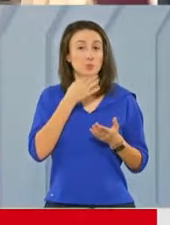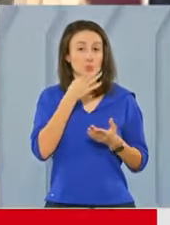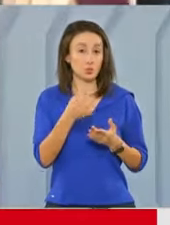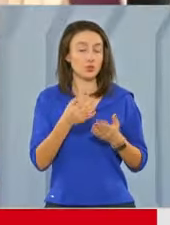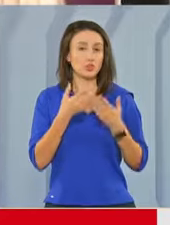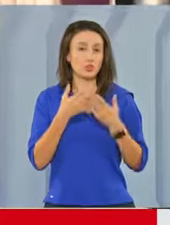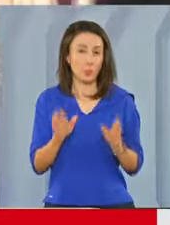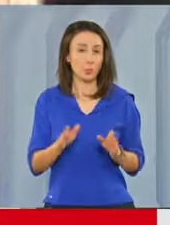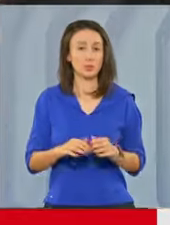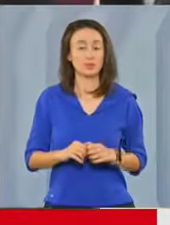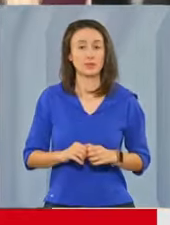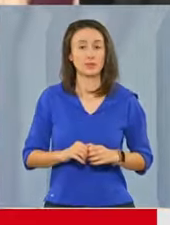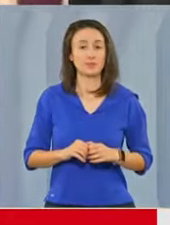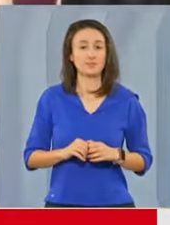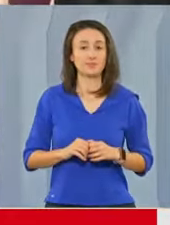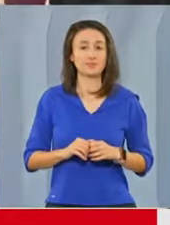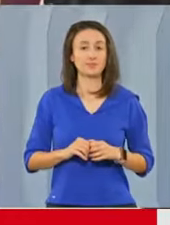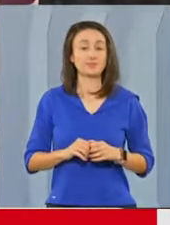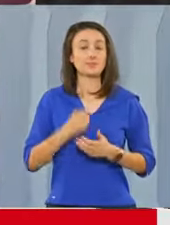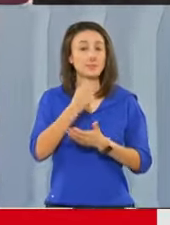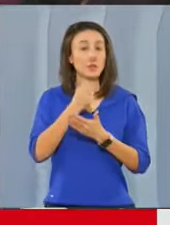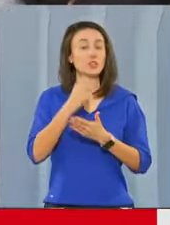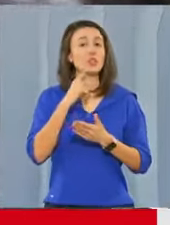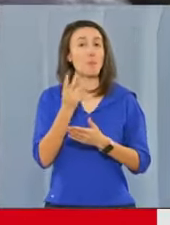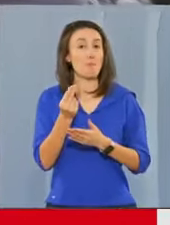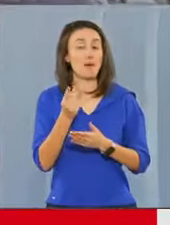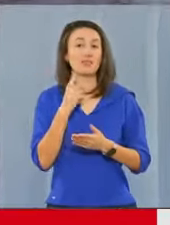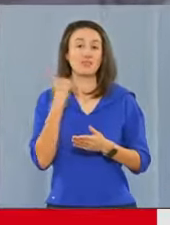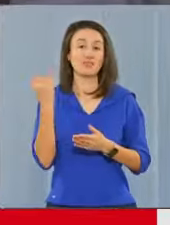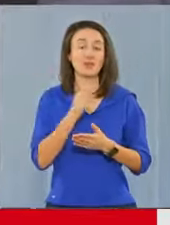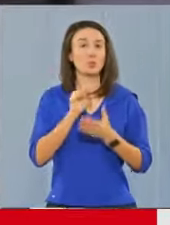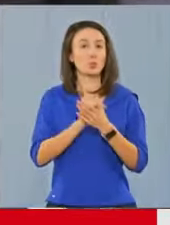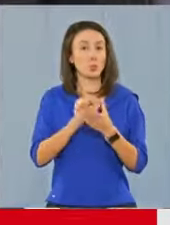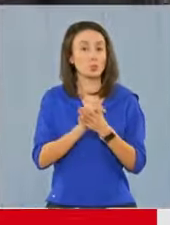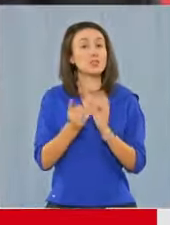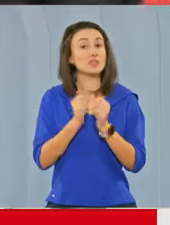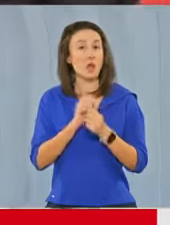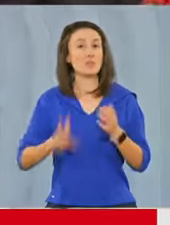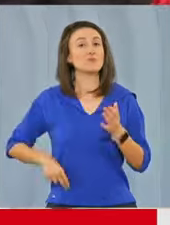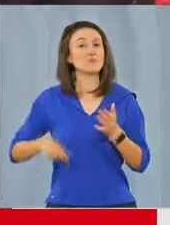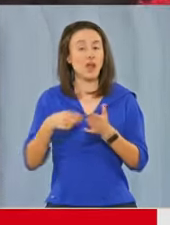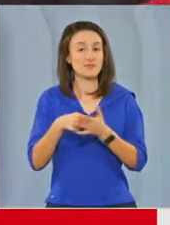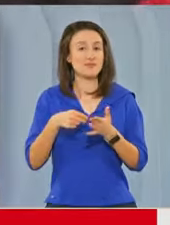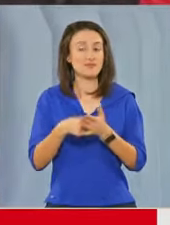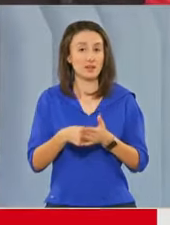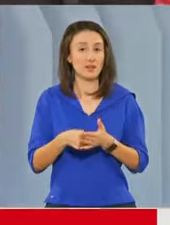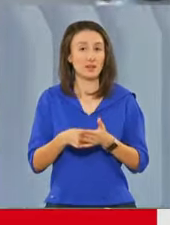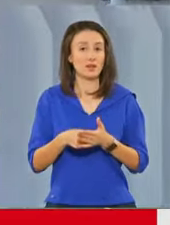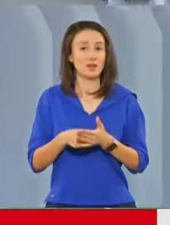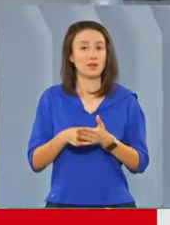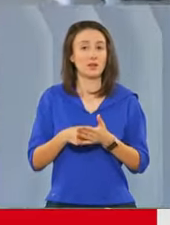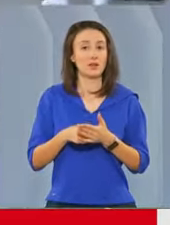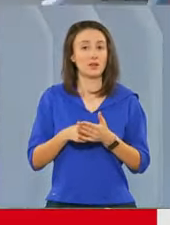la început, bugetele și banii ar veni din împrumuturi sau din finanțări